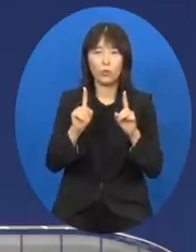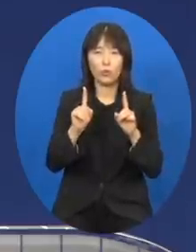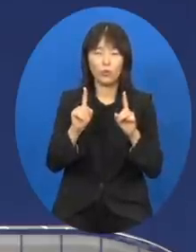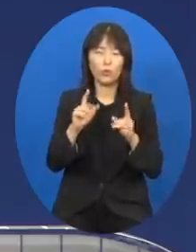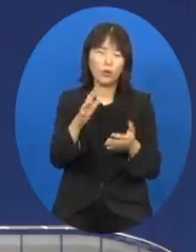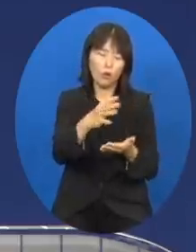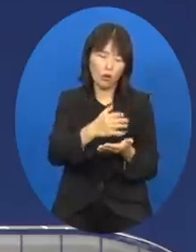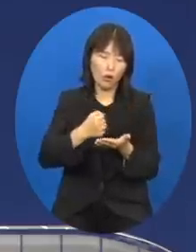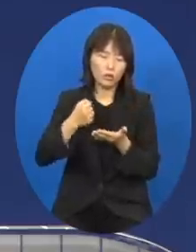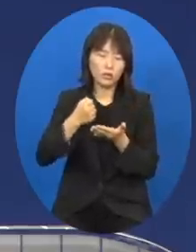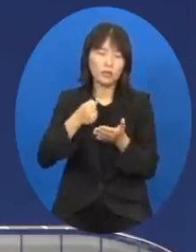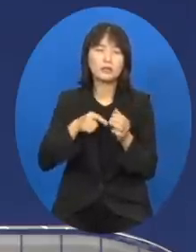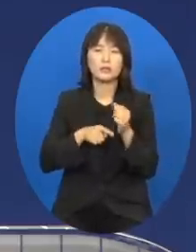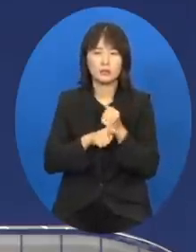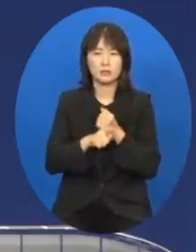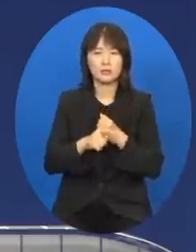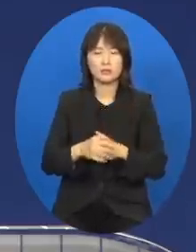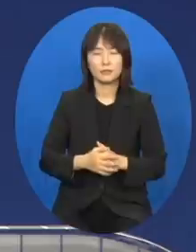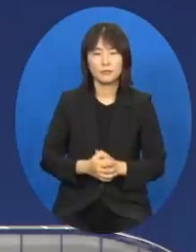얻으라는 거죠.